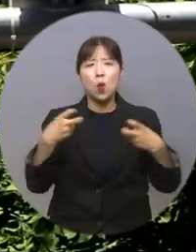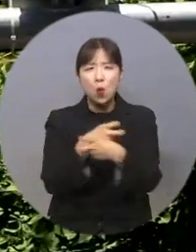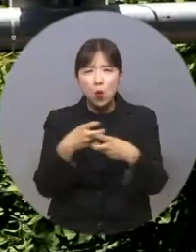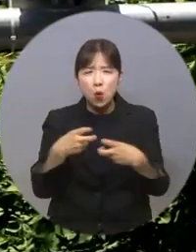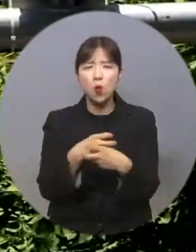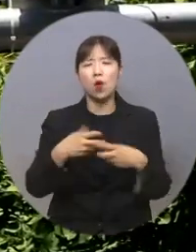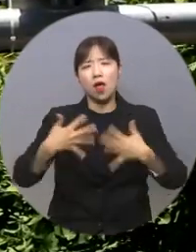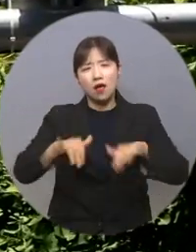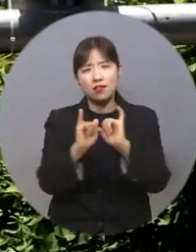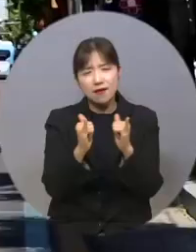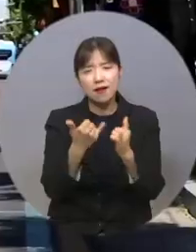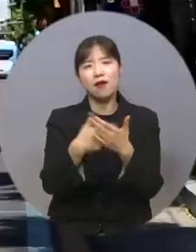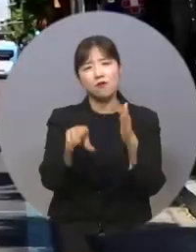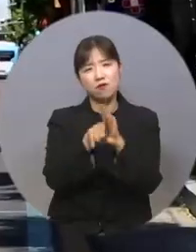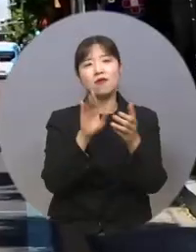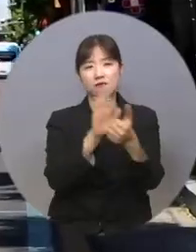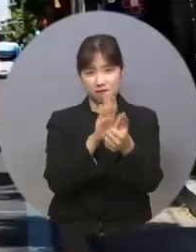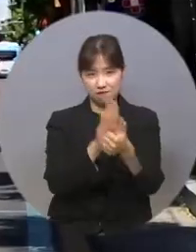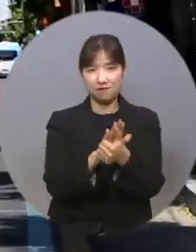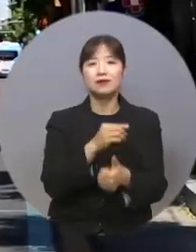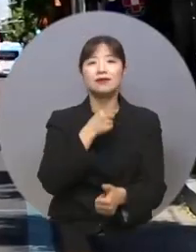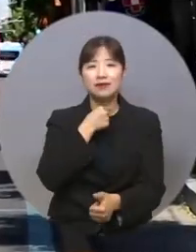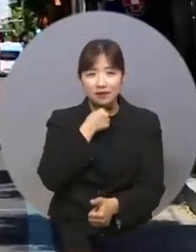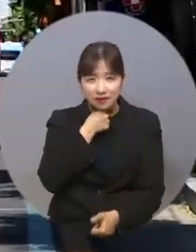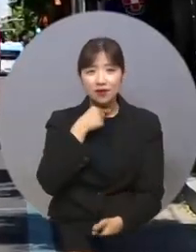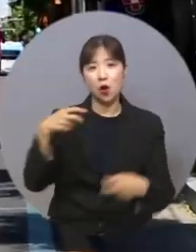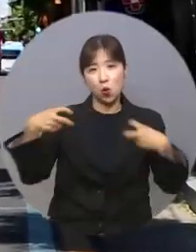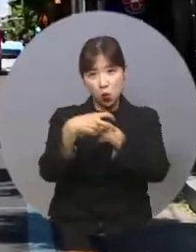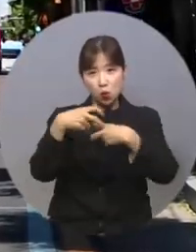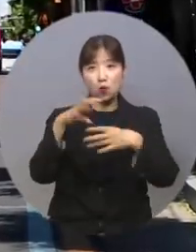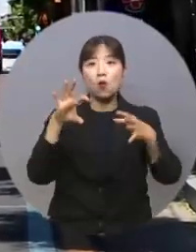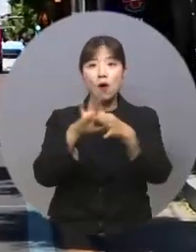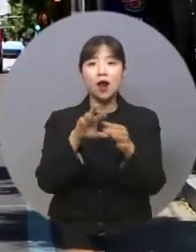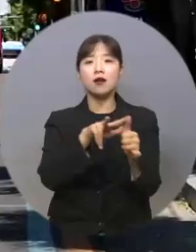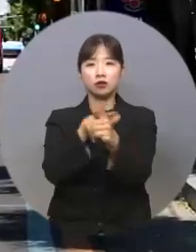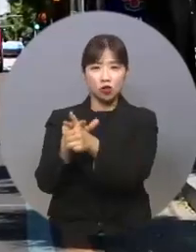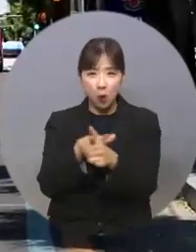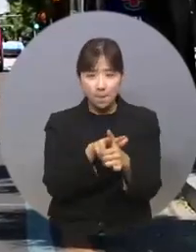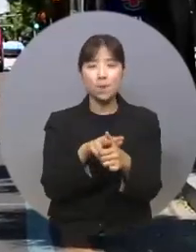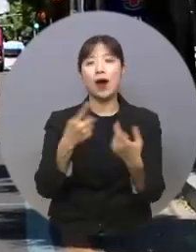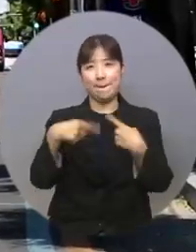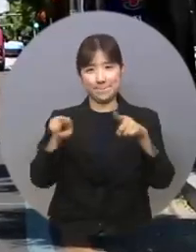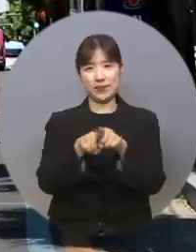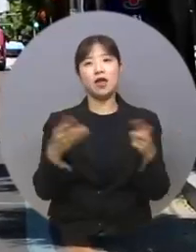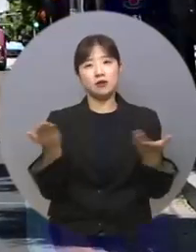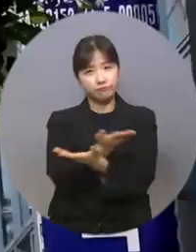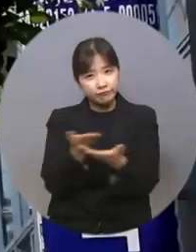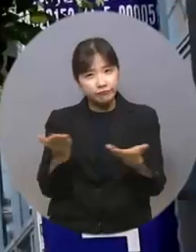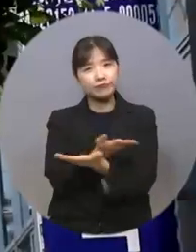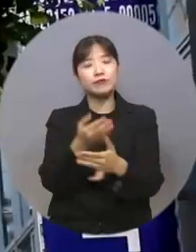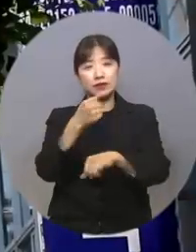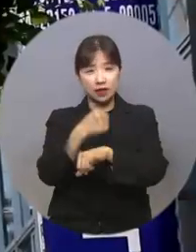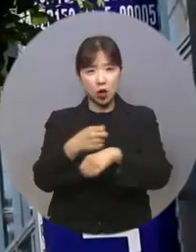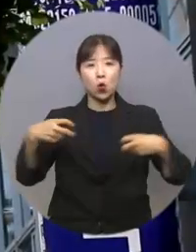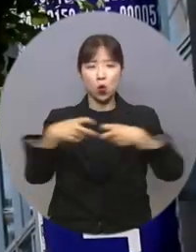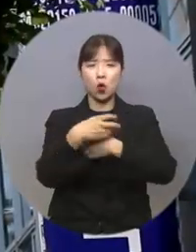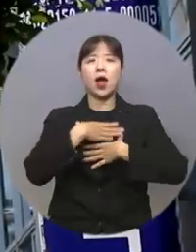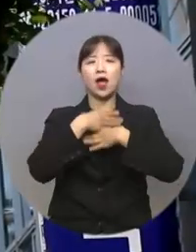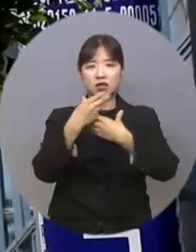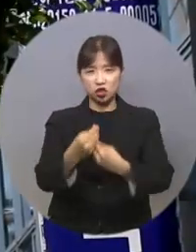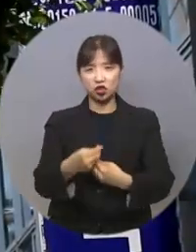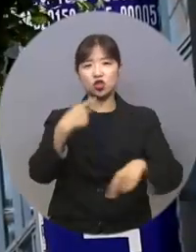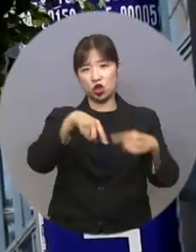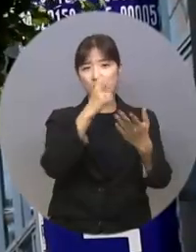업무 협약에 따라 두 기관은 각각 보유한 교통 관련 정보를 정기적으로 공유해 교통안전 정책 자료로